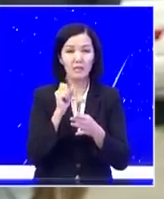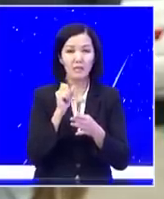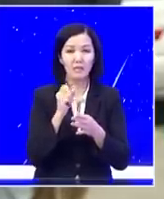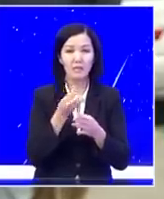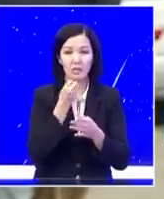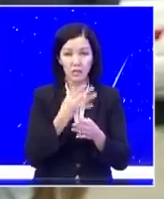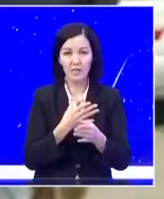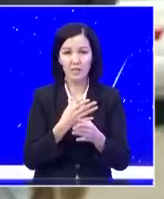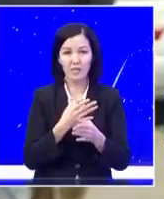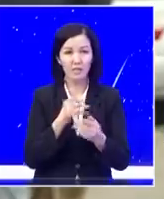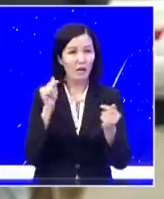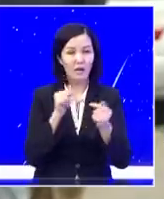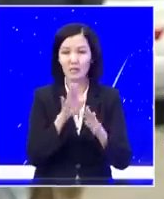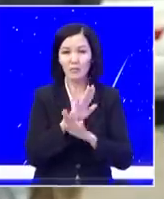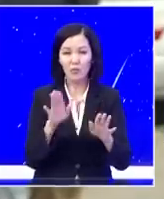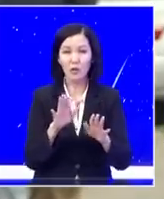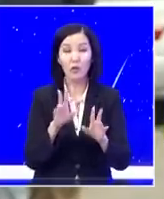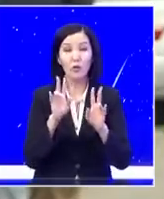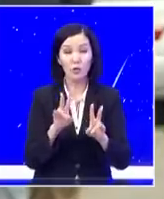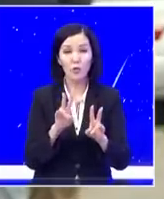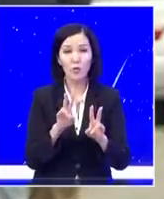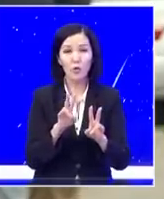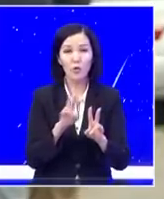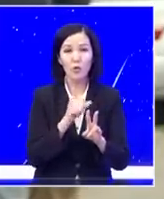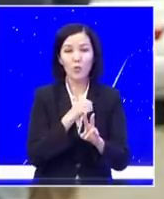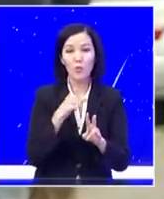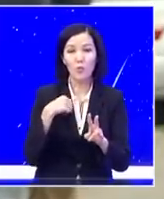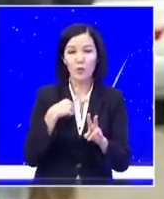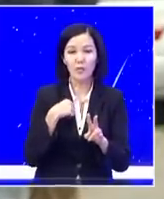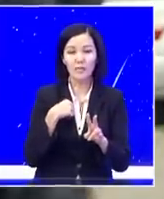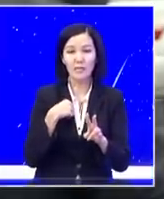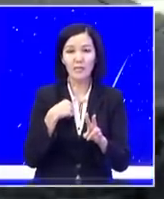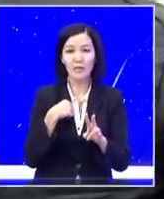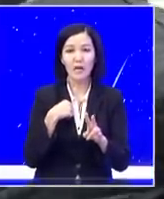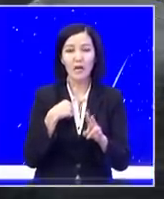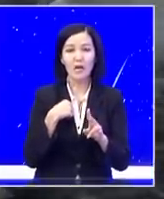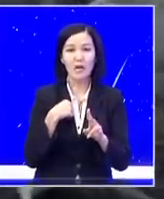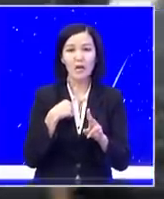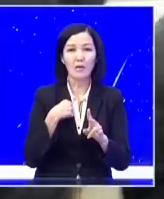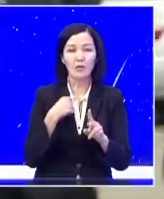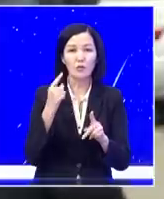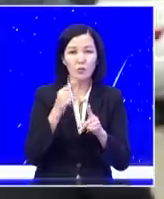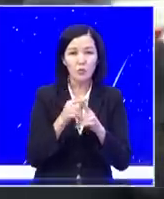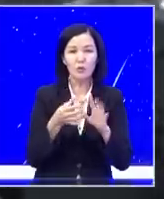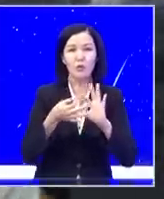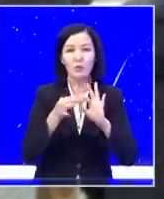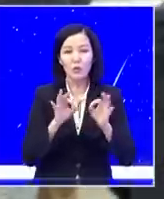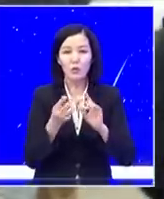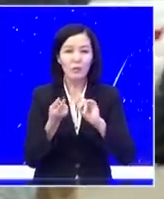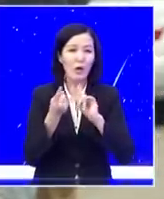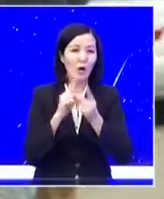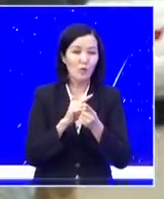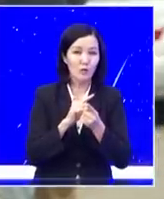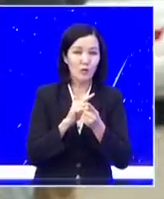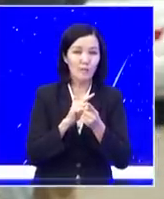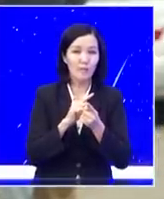дейді, қарсы шықпайды. Бірақ соны елдік мүддеге иіріп әкеліп айтатын, кез келген мәселені. Сол тұрғыдан